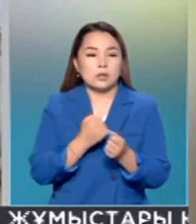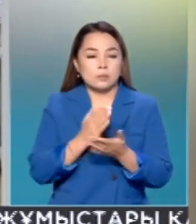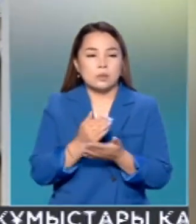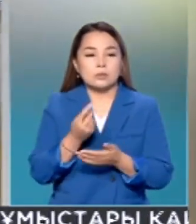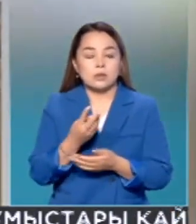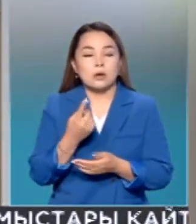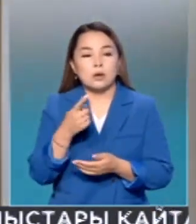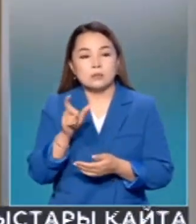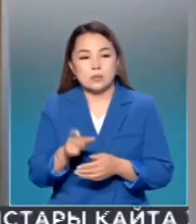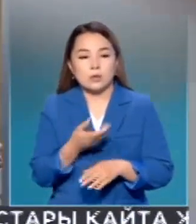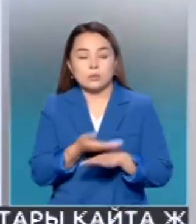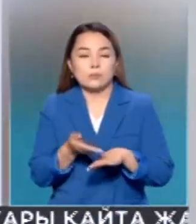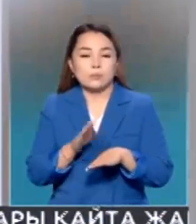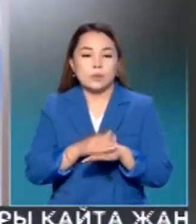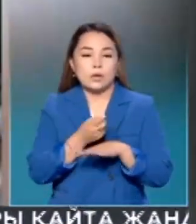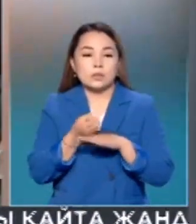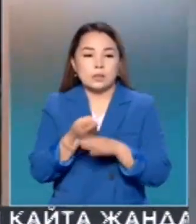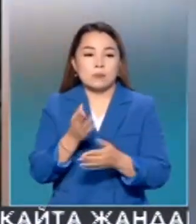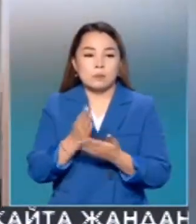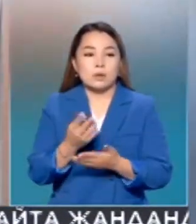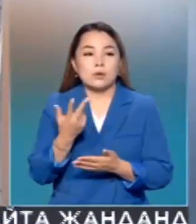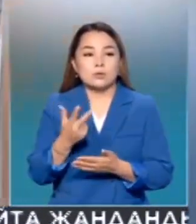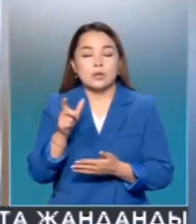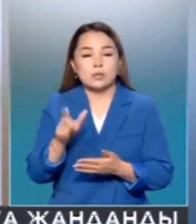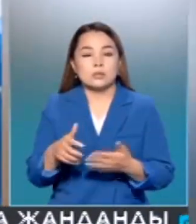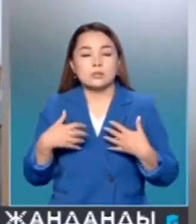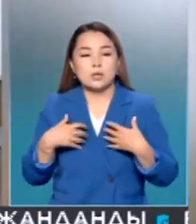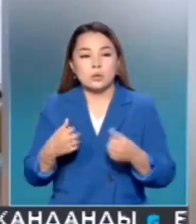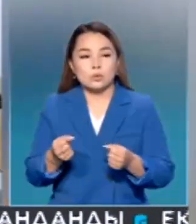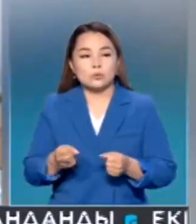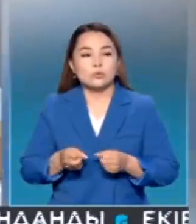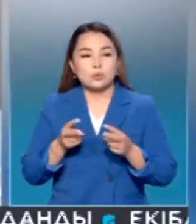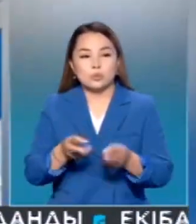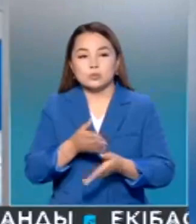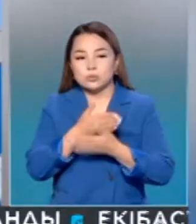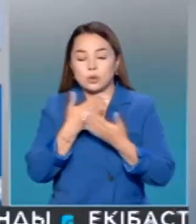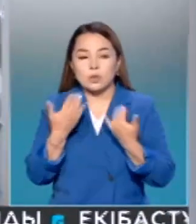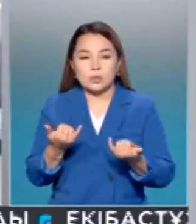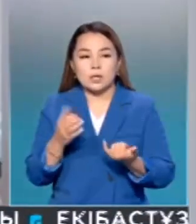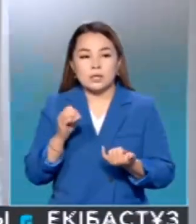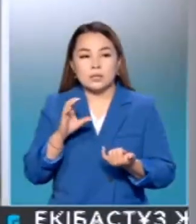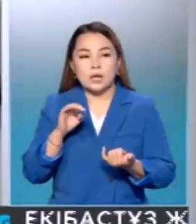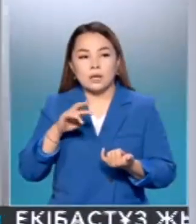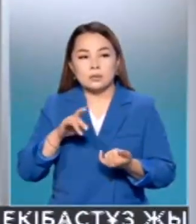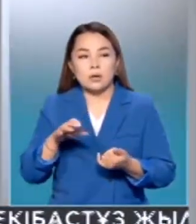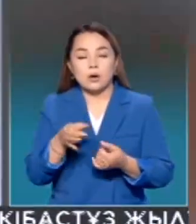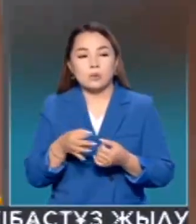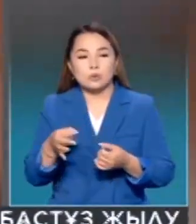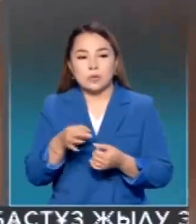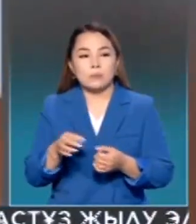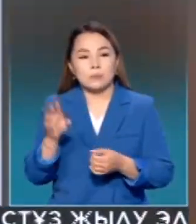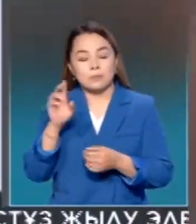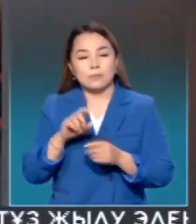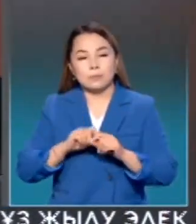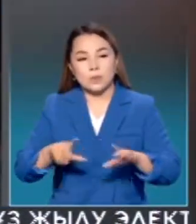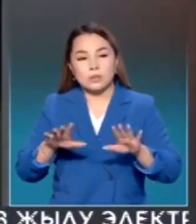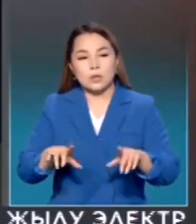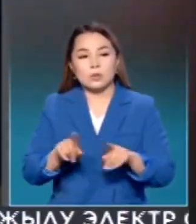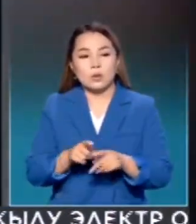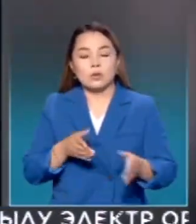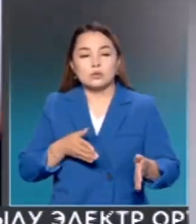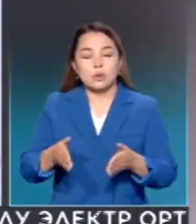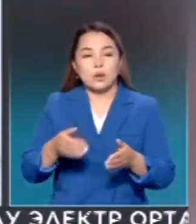бір азамат жансақтау бөлімде, қалған үш адамның денсаулығына қауіп жоқ. Ал Ескелді аудандық білім бөлімінің өкілдері жол апатына